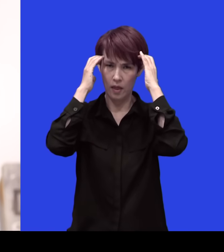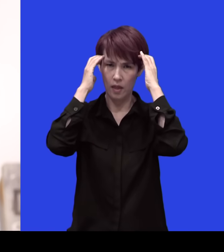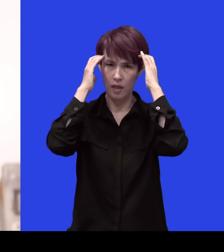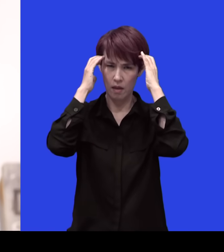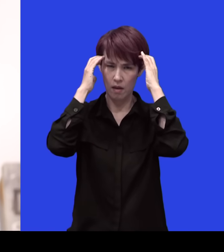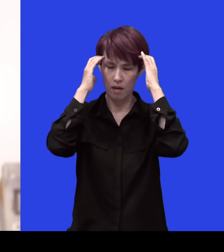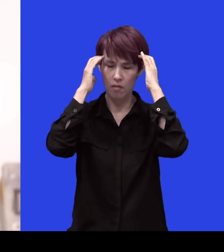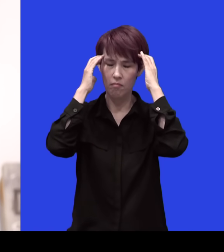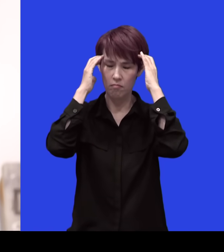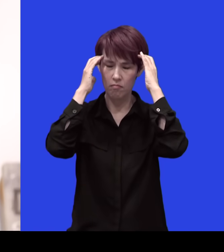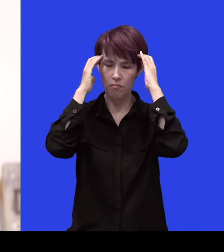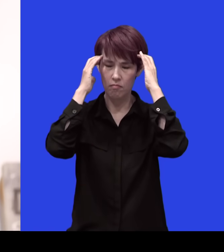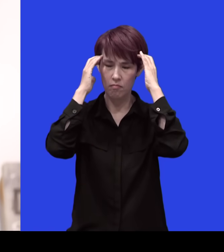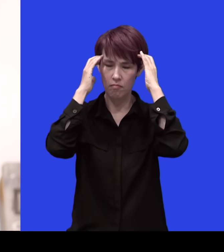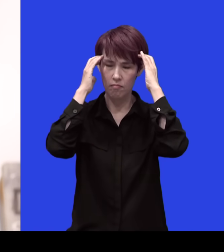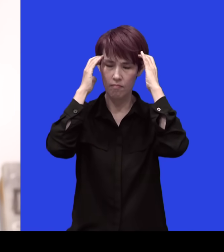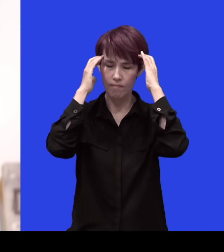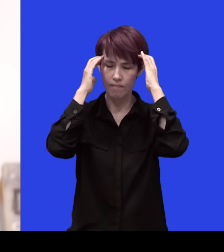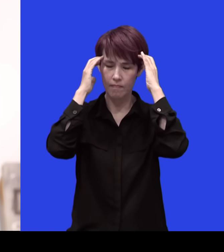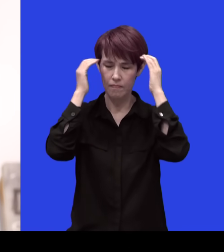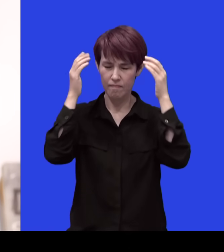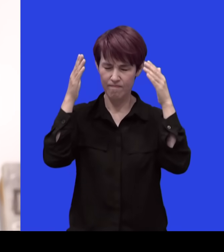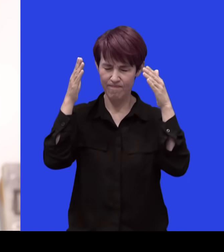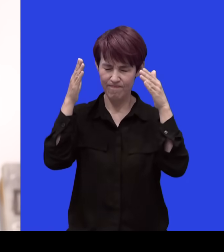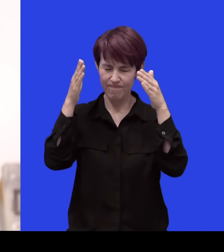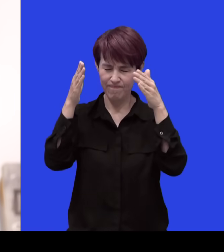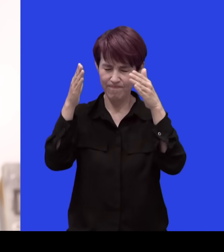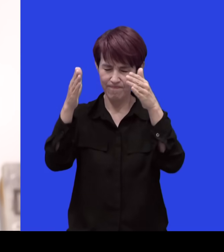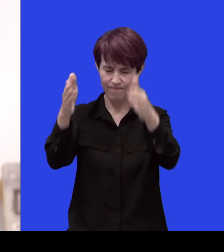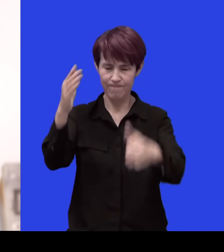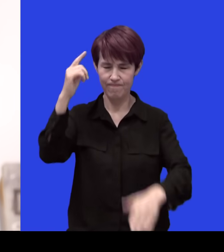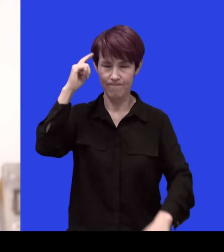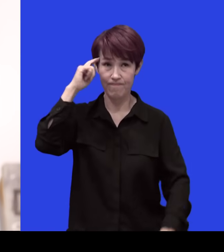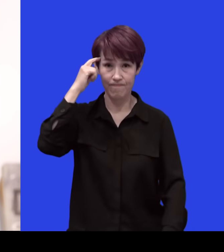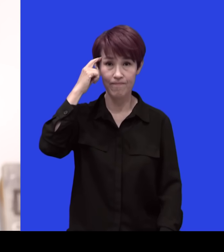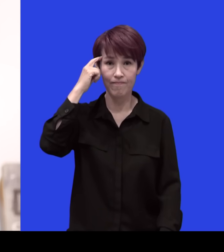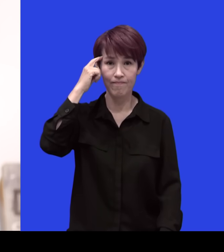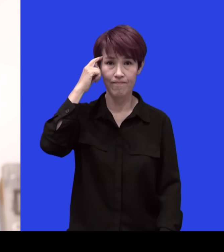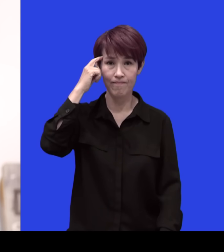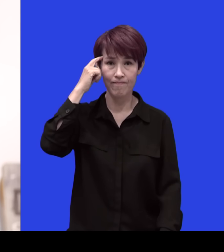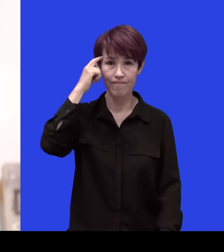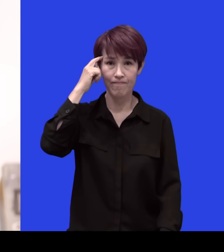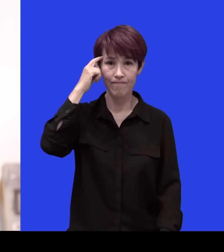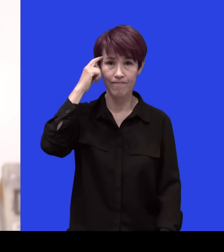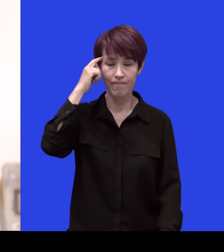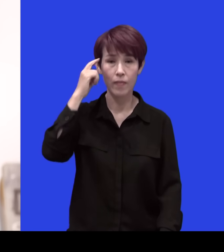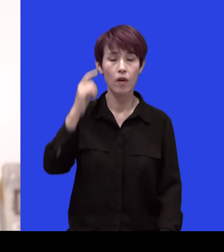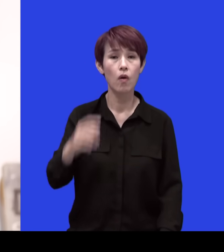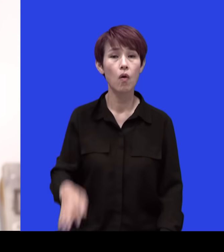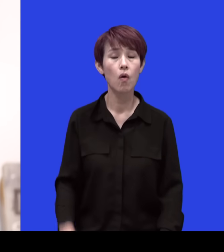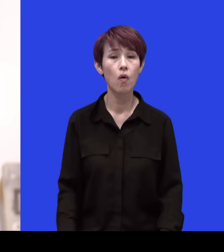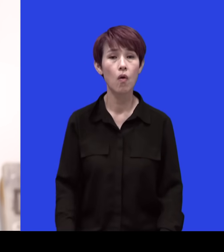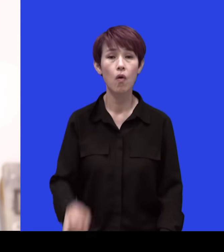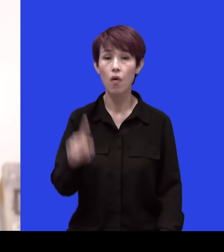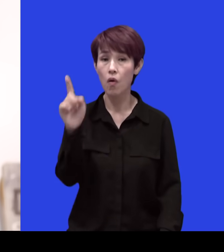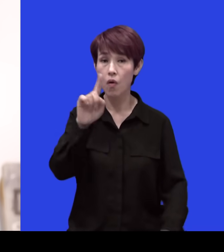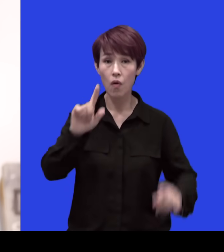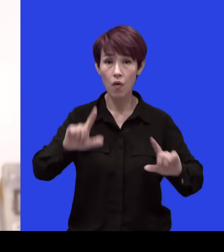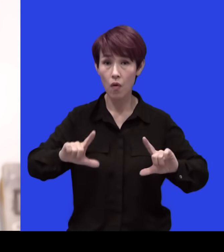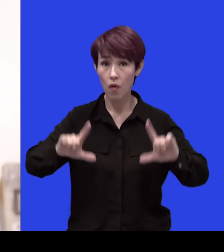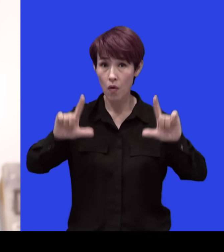목회 처음부터 절실했고 그걸 중점으로 강조했는데 내가 어느 날 보니까